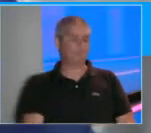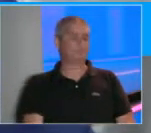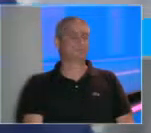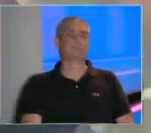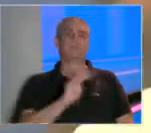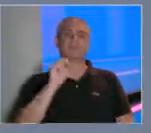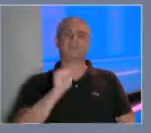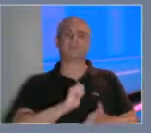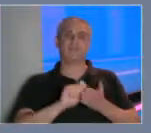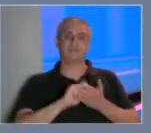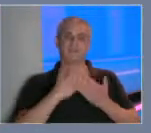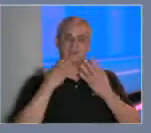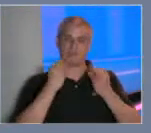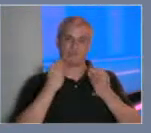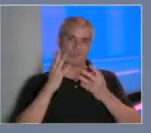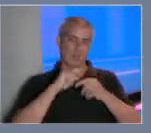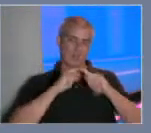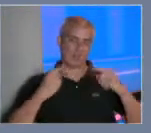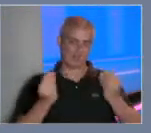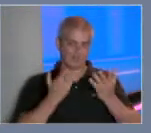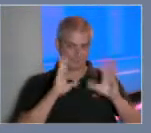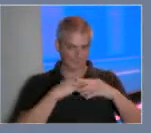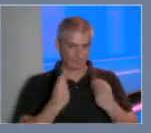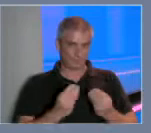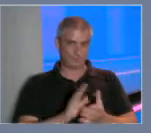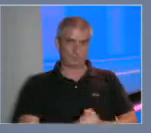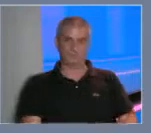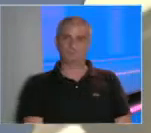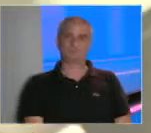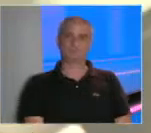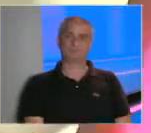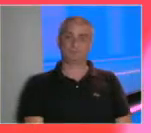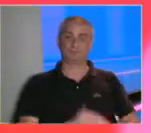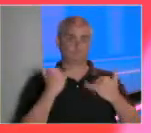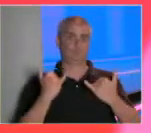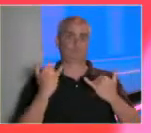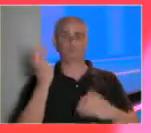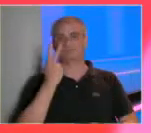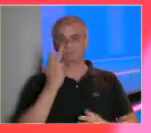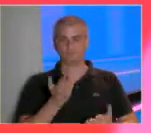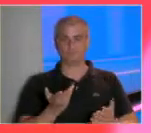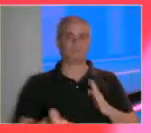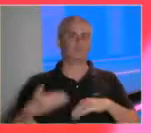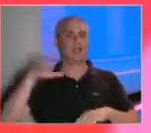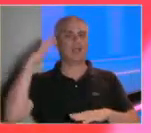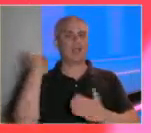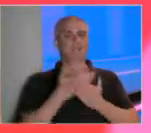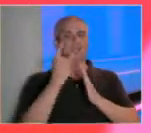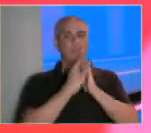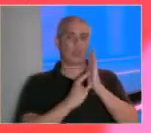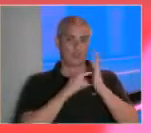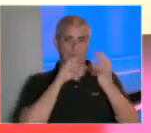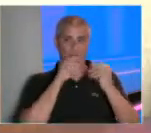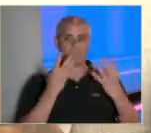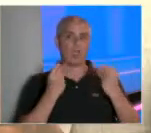אלימלך, כתבנו, תודה רבה לך על שלל הדברים האלה. ערב טוב. ערב טוב. והיום, כאמור, עלה למליאת הכנסת החוק ש...